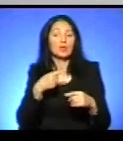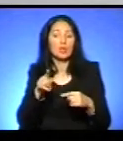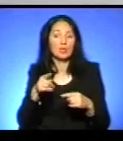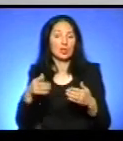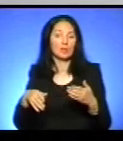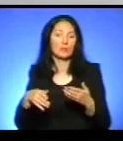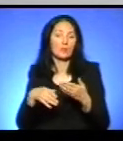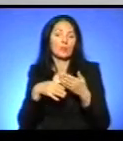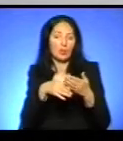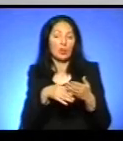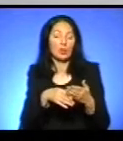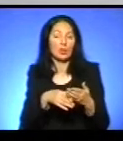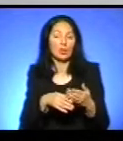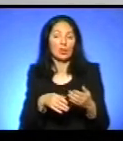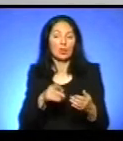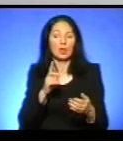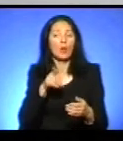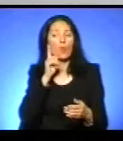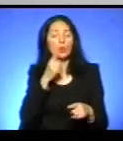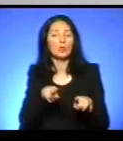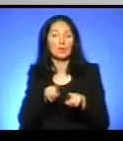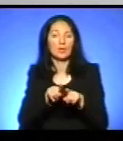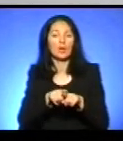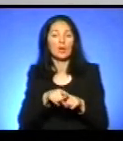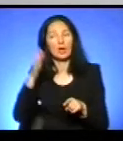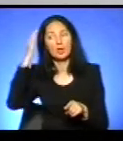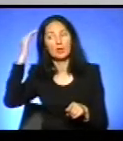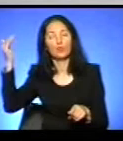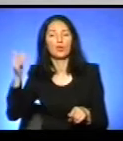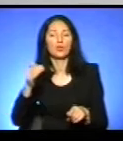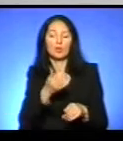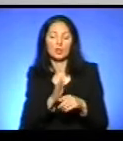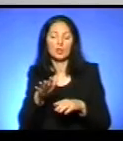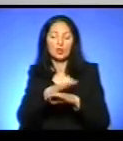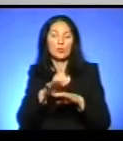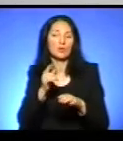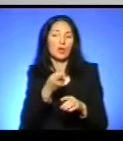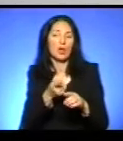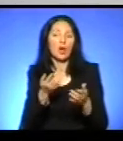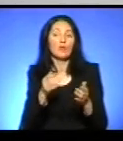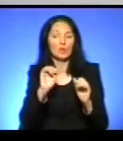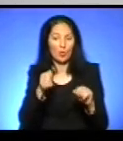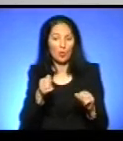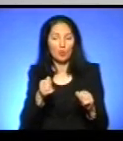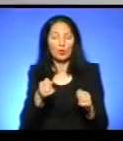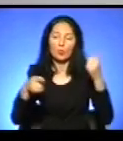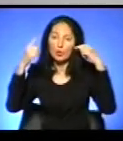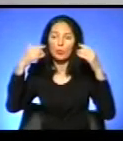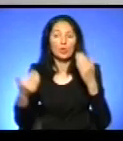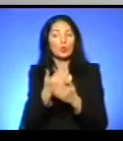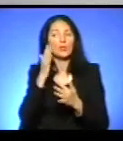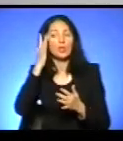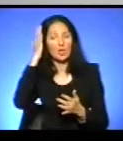така частина суспільства, від якої можна сподіватися отримати якісь нові прогресивніші ідеї, ніж ті, що вже впроваджуються станом на сьогодні.